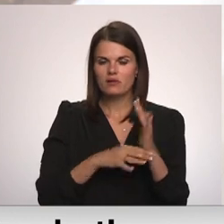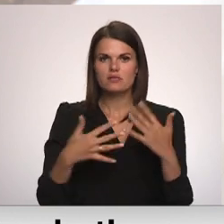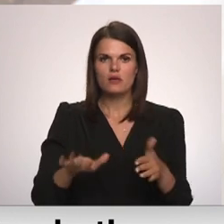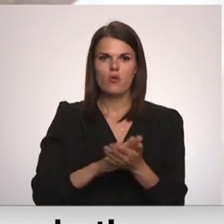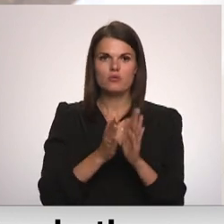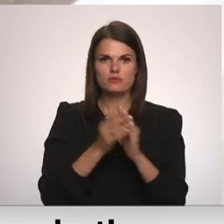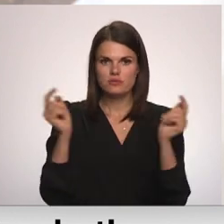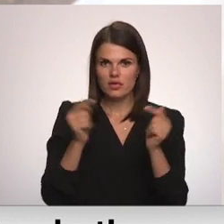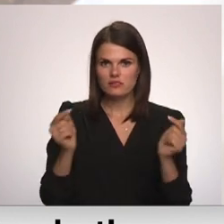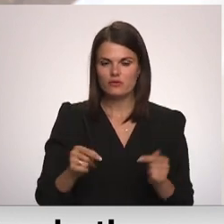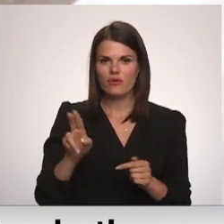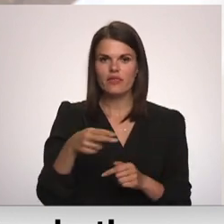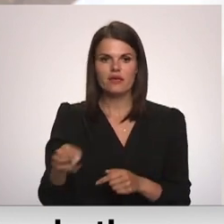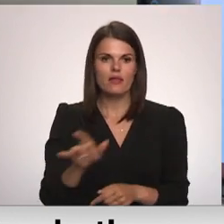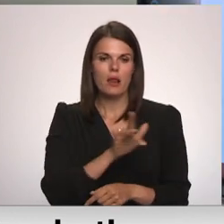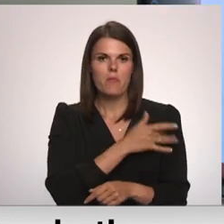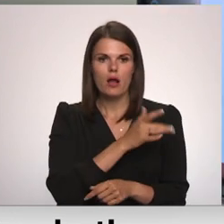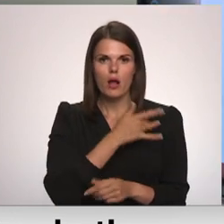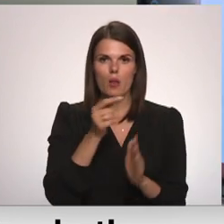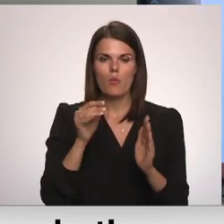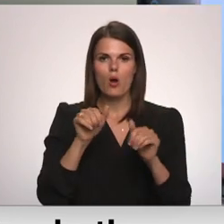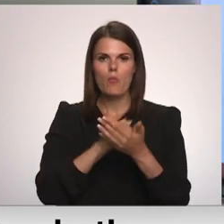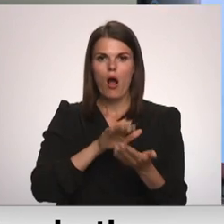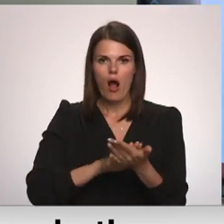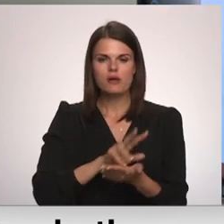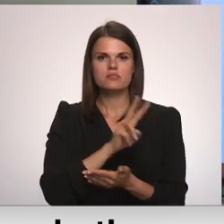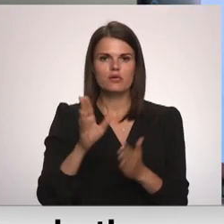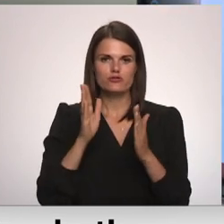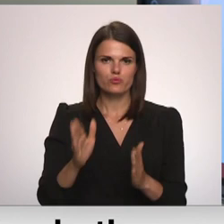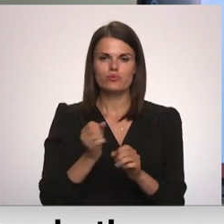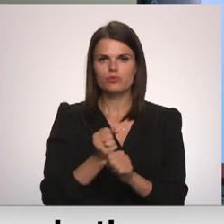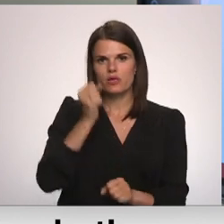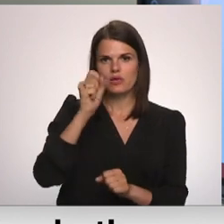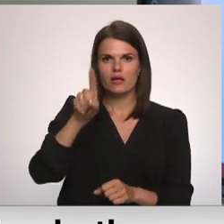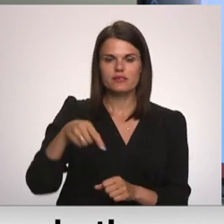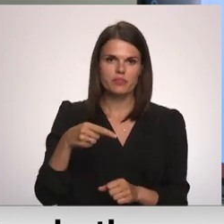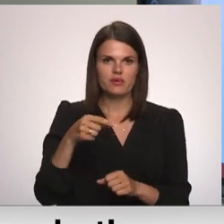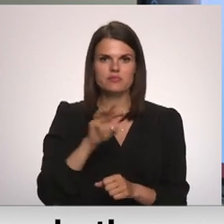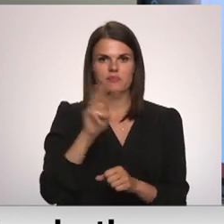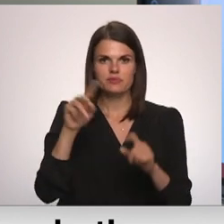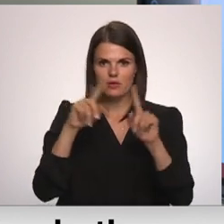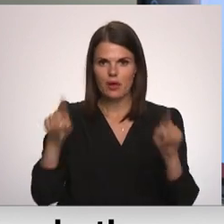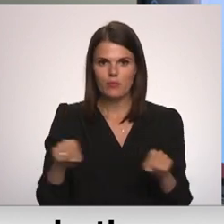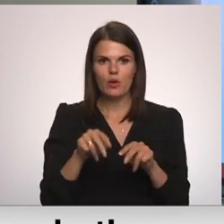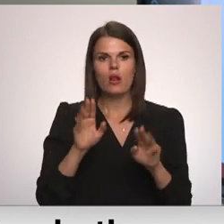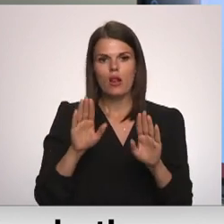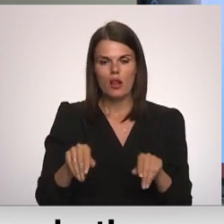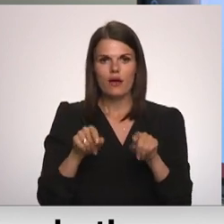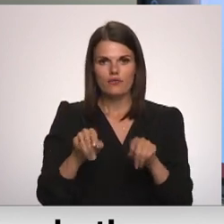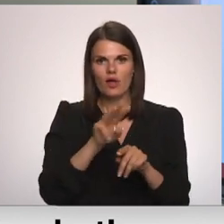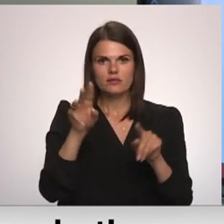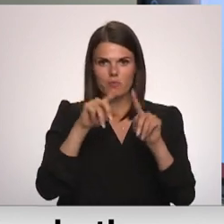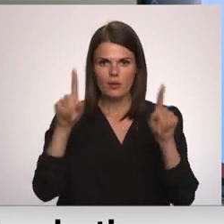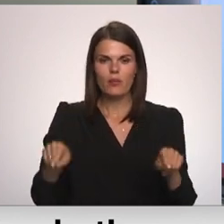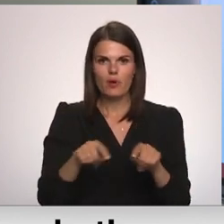saskaņots digitālais pakalpojumu akts, kas paredzēs stingrākas prasības platformām, un caur to arī jācenšas ietekmēt, lai tās platformas